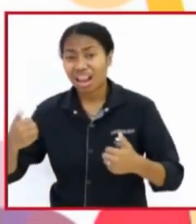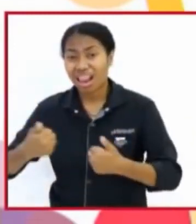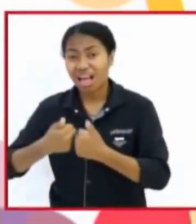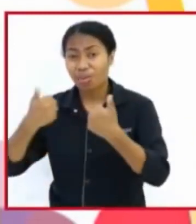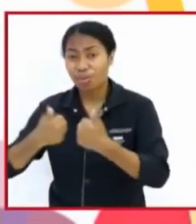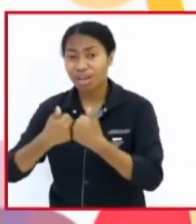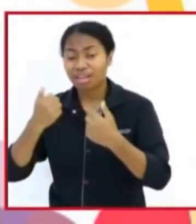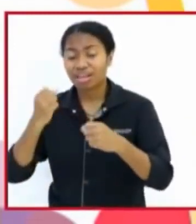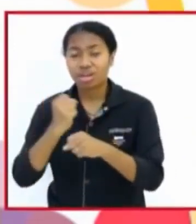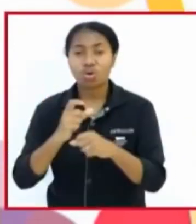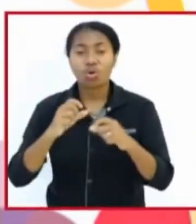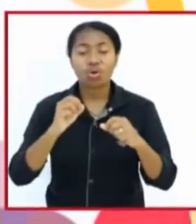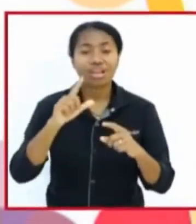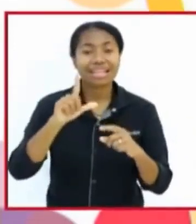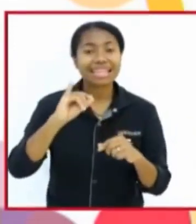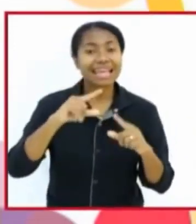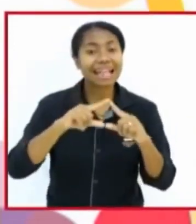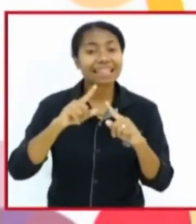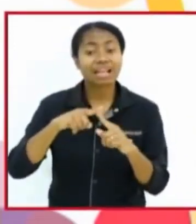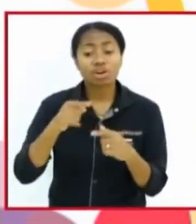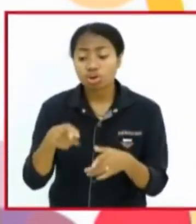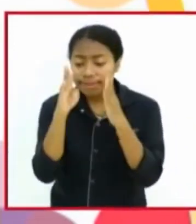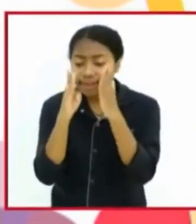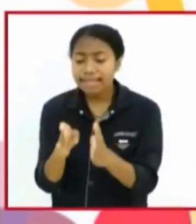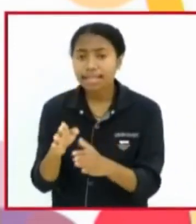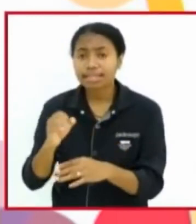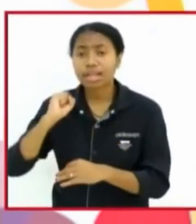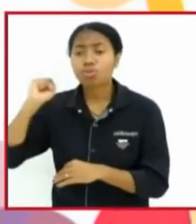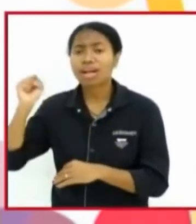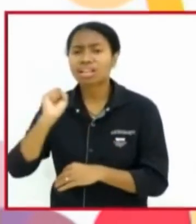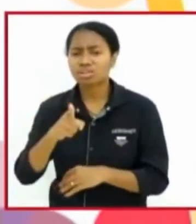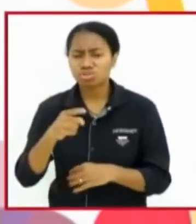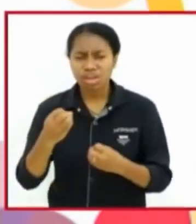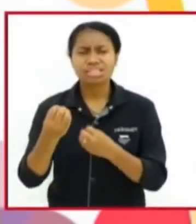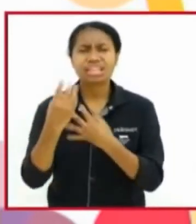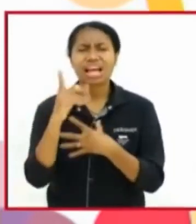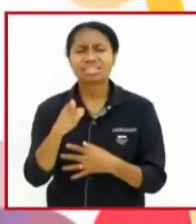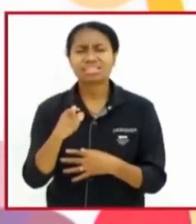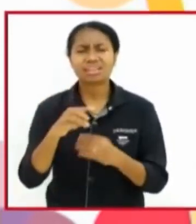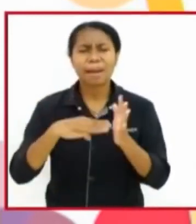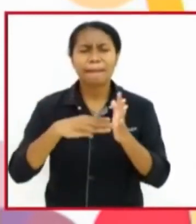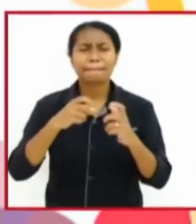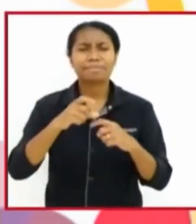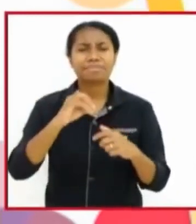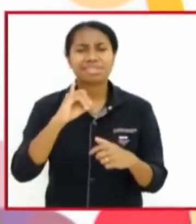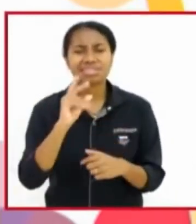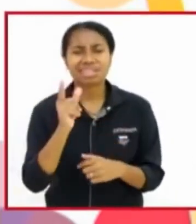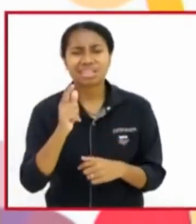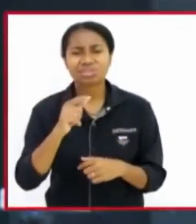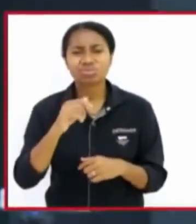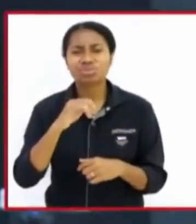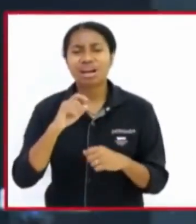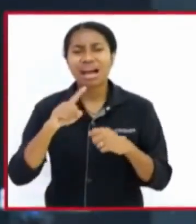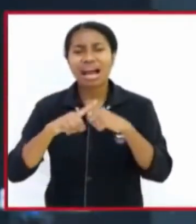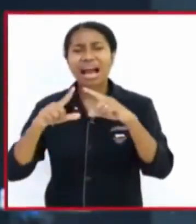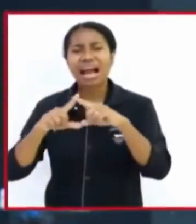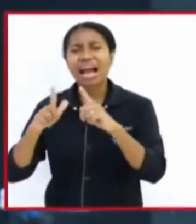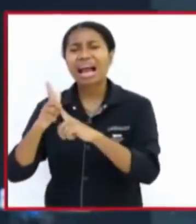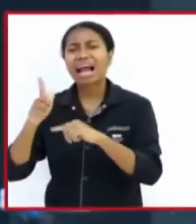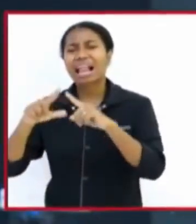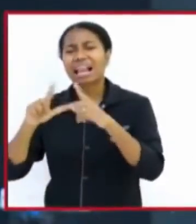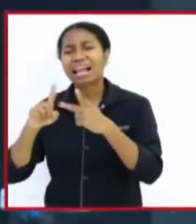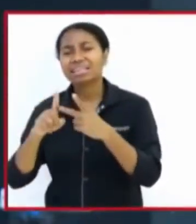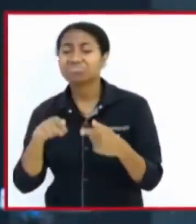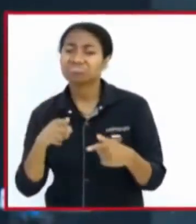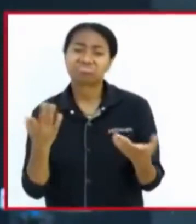dari segi kekuatan jelas saja sama Mesir saja kekuatan Islam perlengkapan segala macam itu